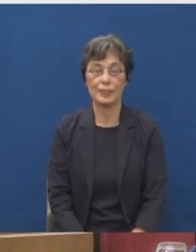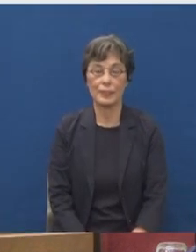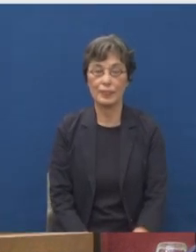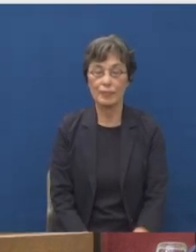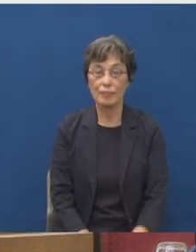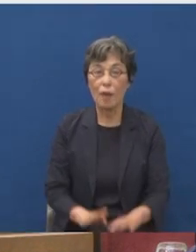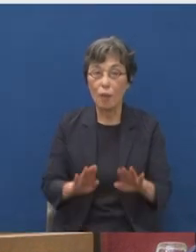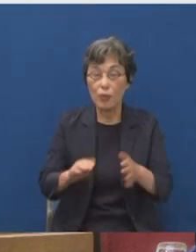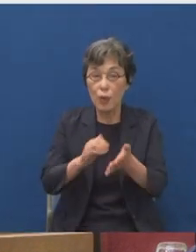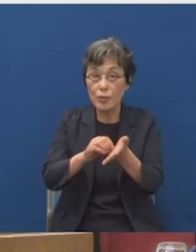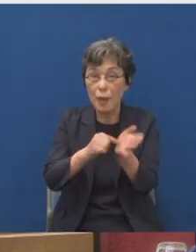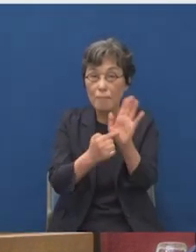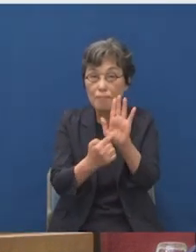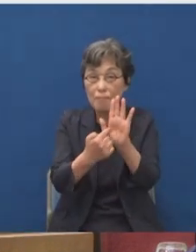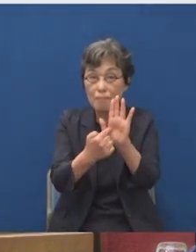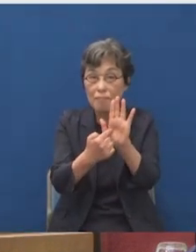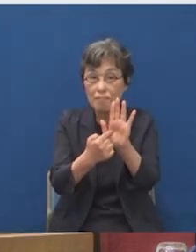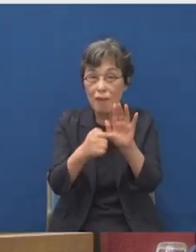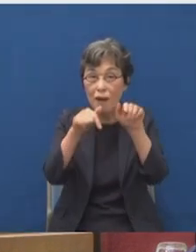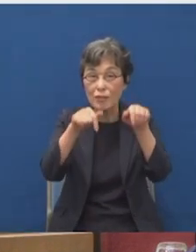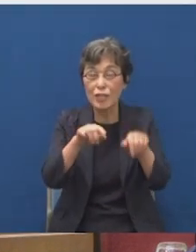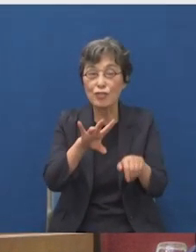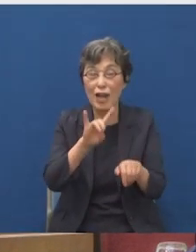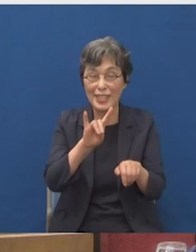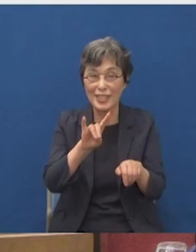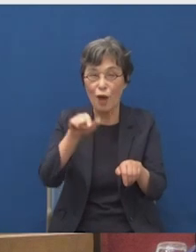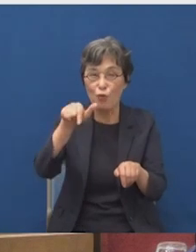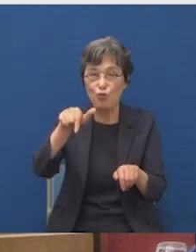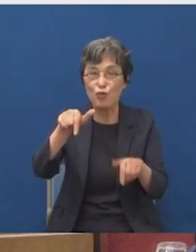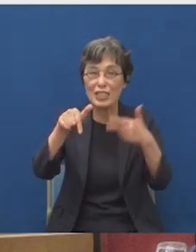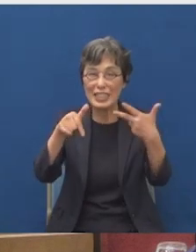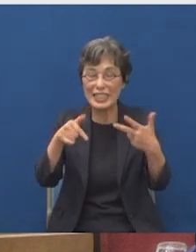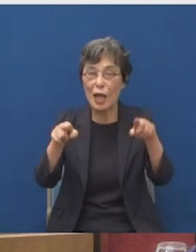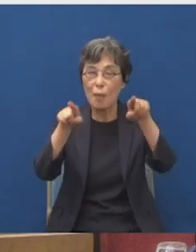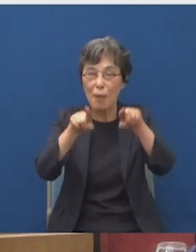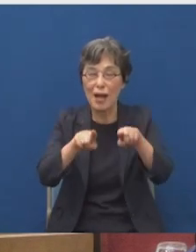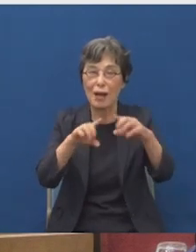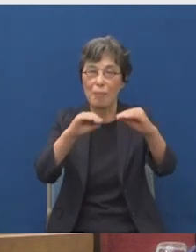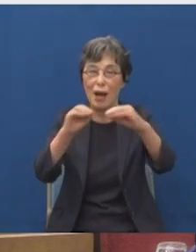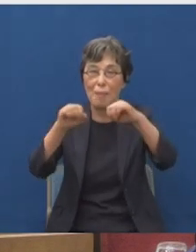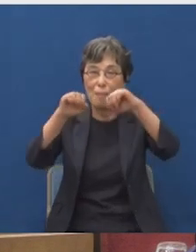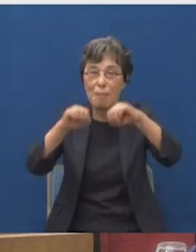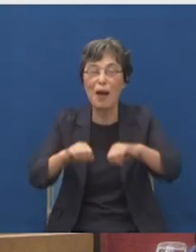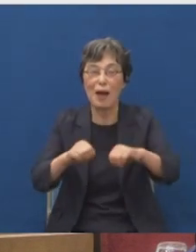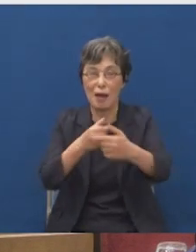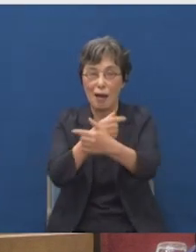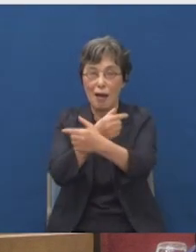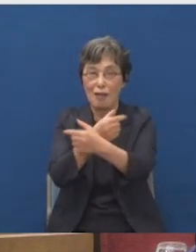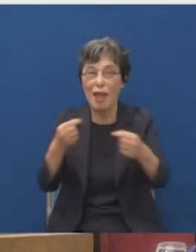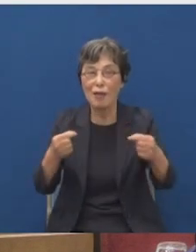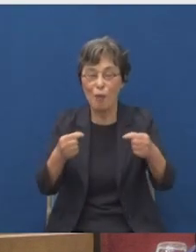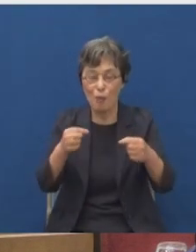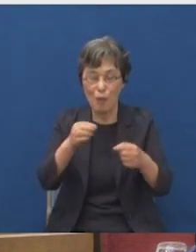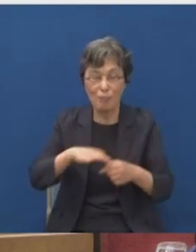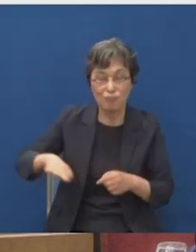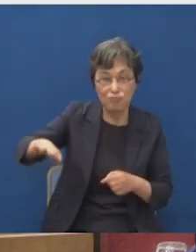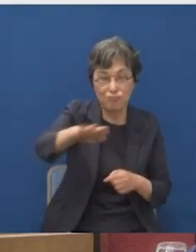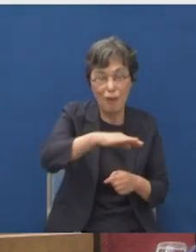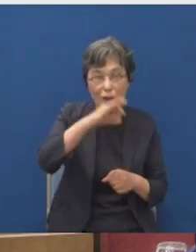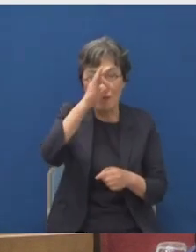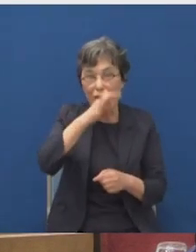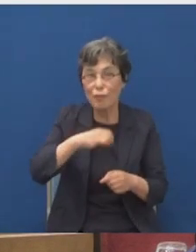この度の予算では、西脇知事と府市トップミーティングで合意した府市連携による周遊観光の促進に加